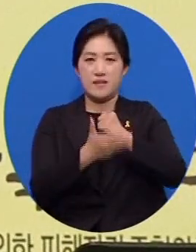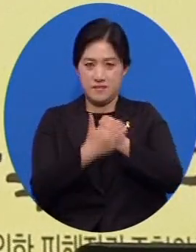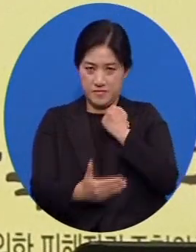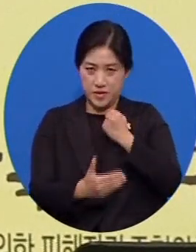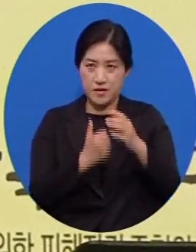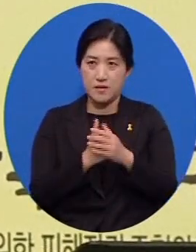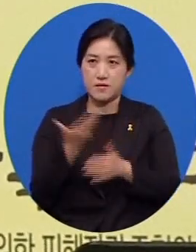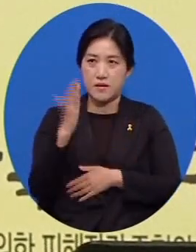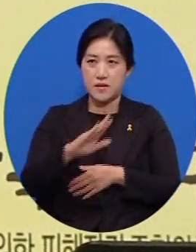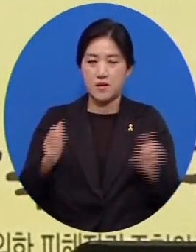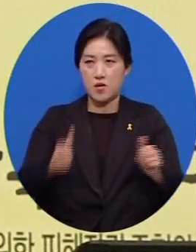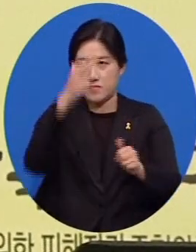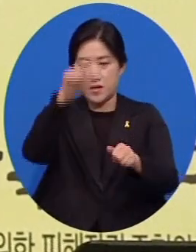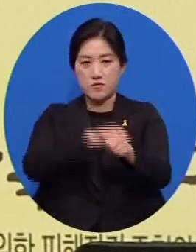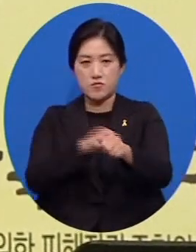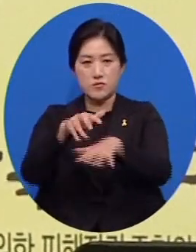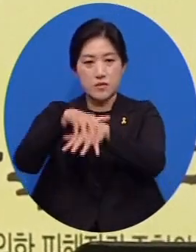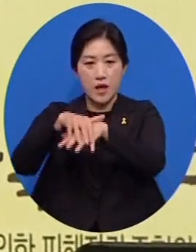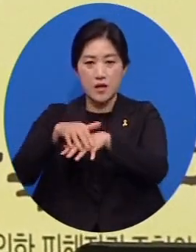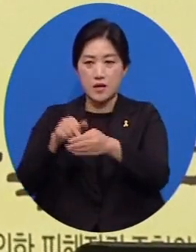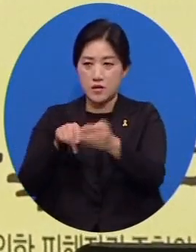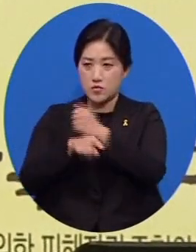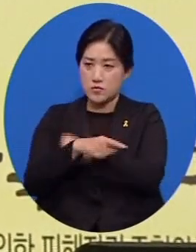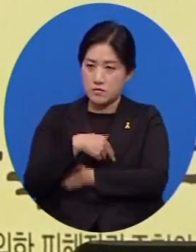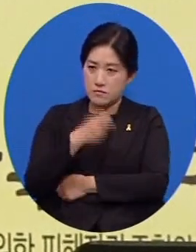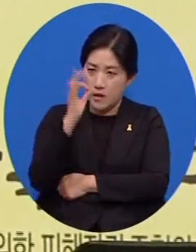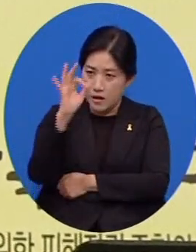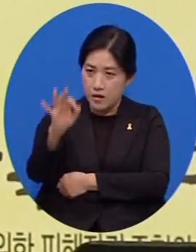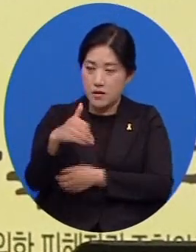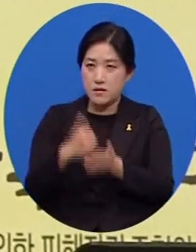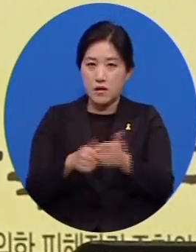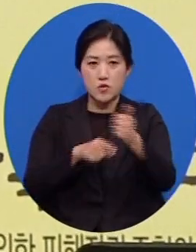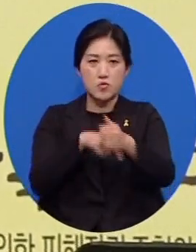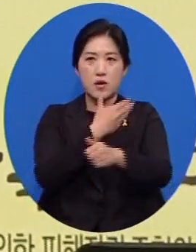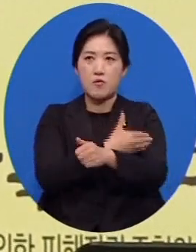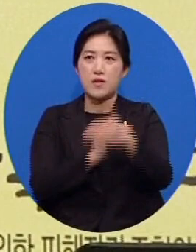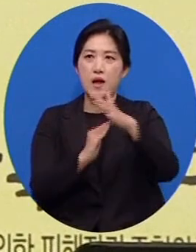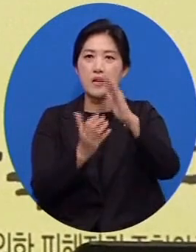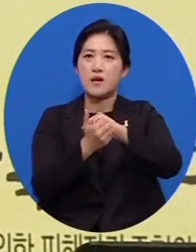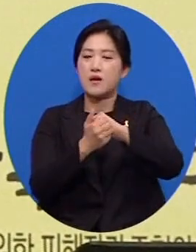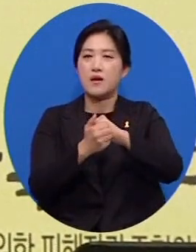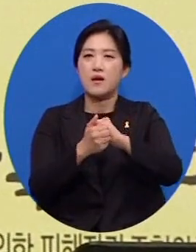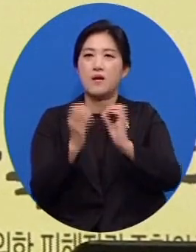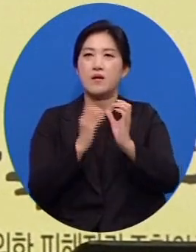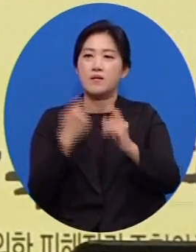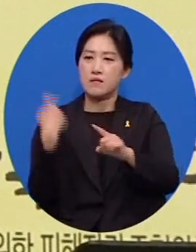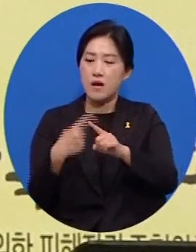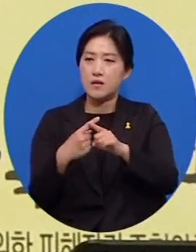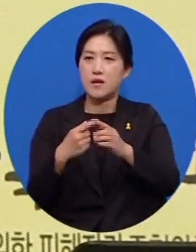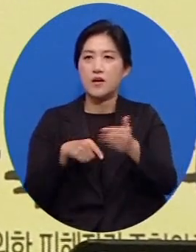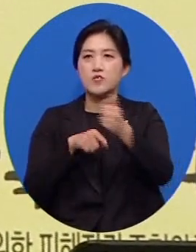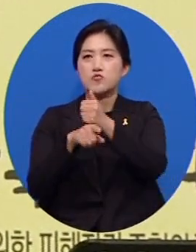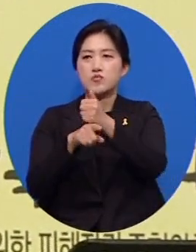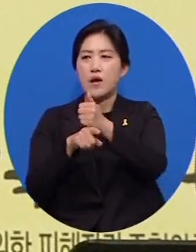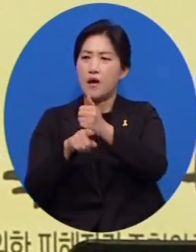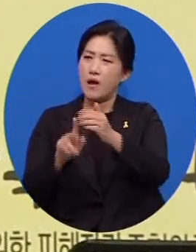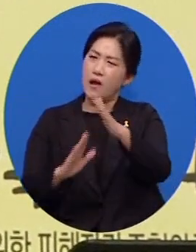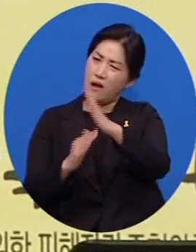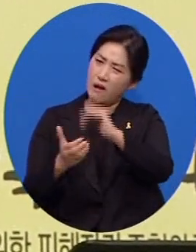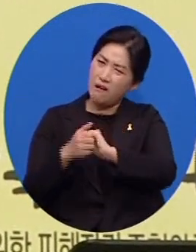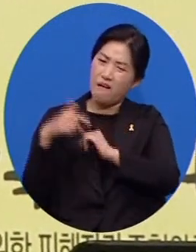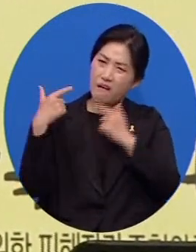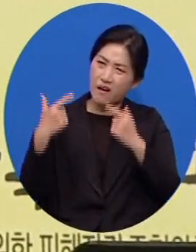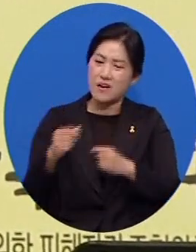그러나 검찰 특수단의 수사를 지켜본 결과 조사 권한의 한계 못지 않은 수사의 한계를